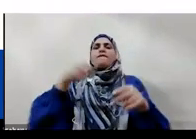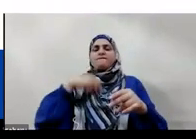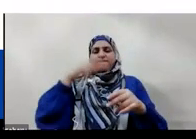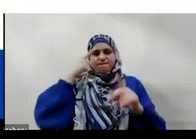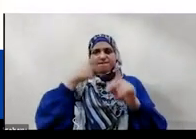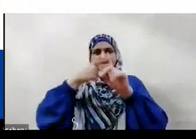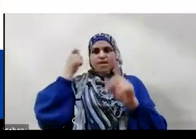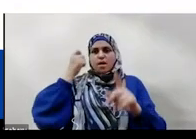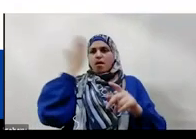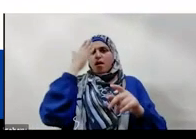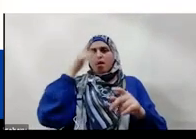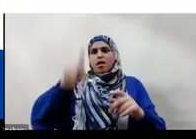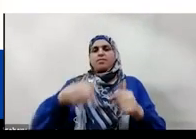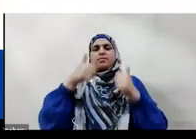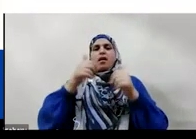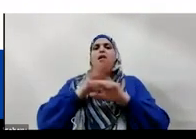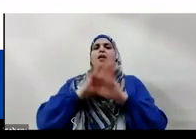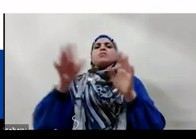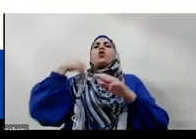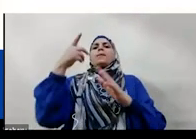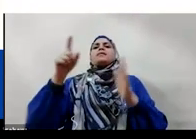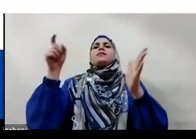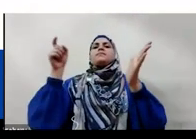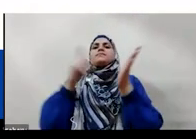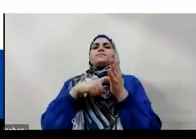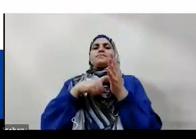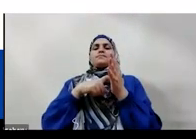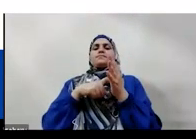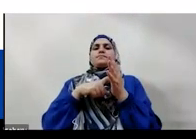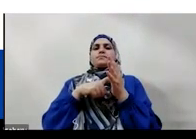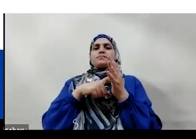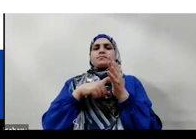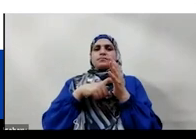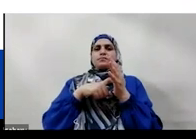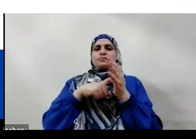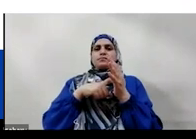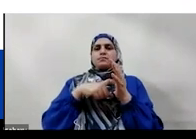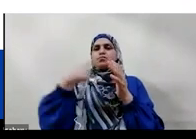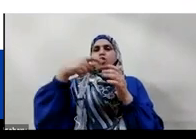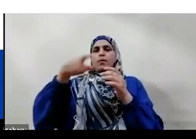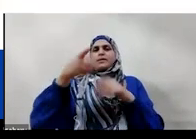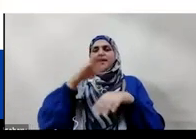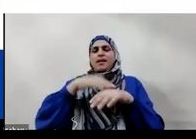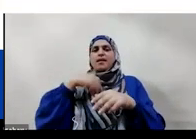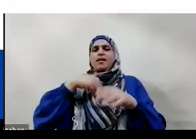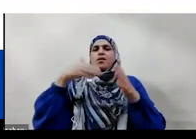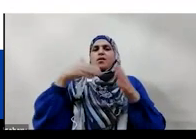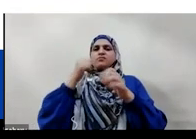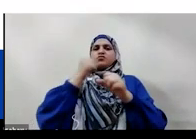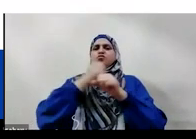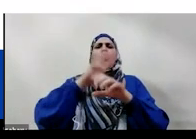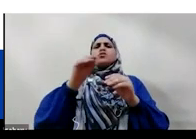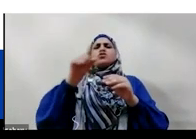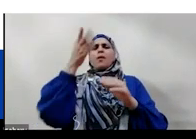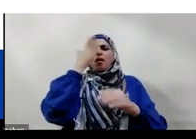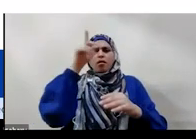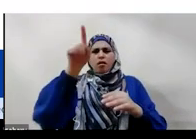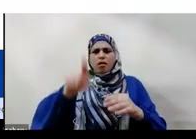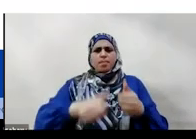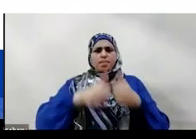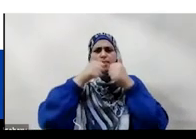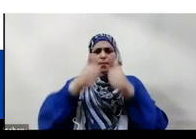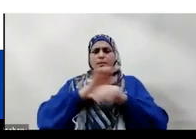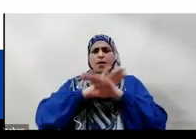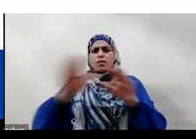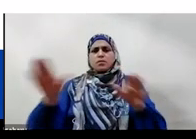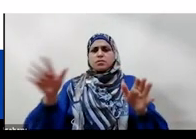ريد البارت ده، وبعدين بكونفيرم الامبلويمنت اليجيبيليتي بتاعتي. وبجاوب على ال reference